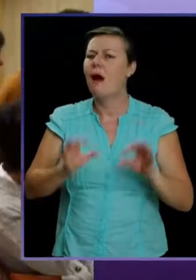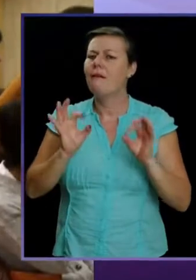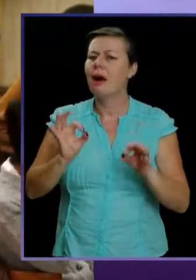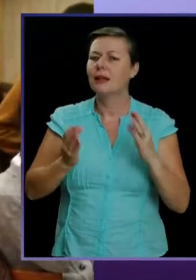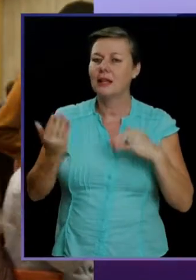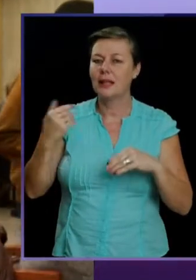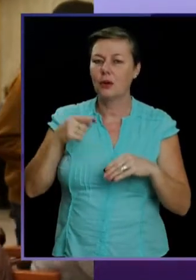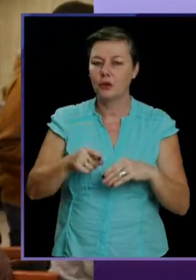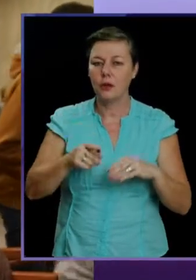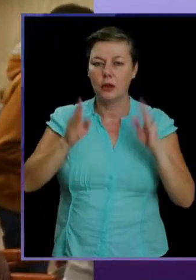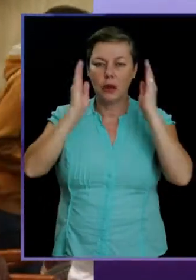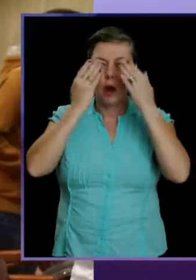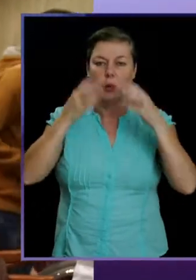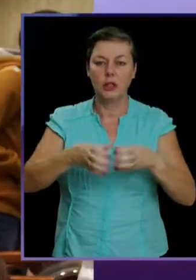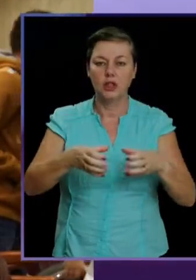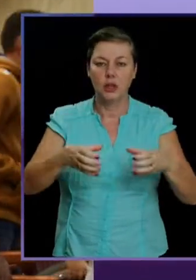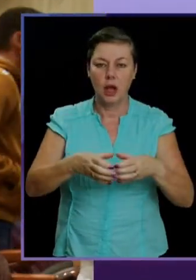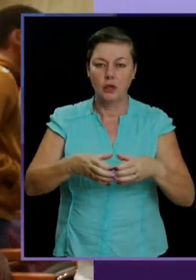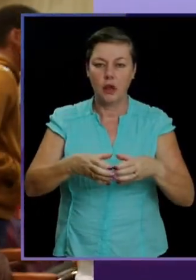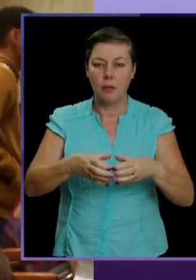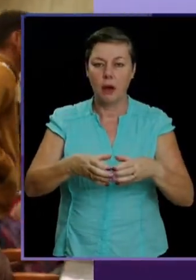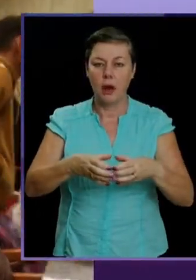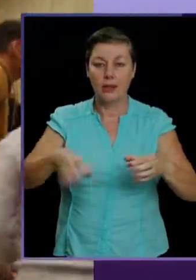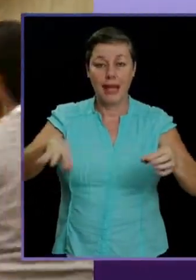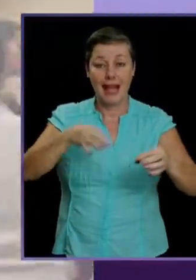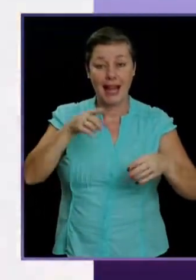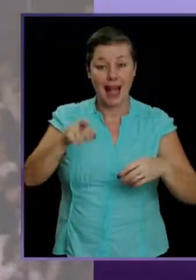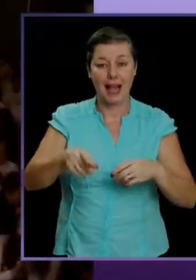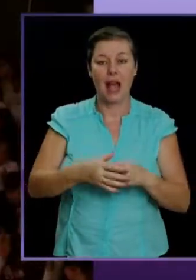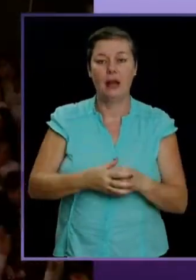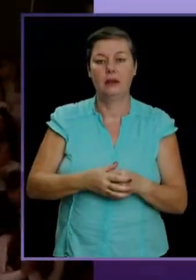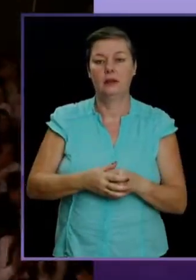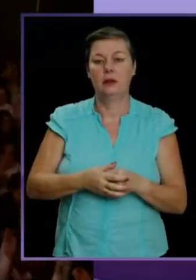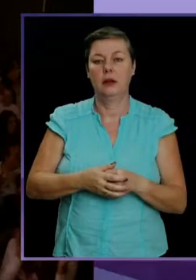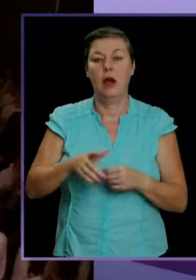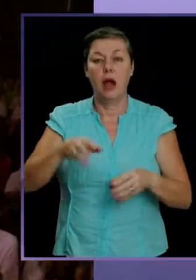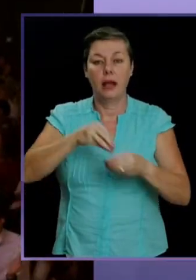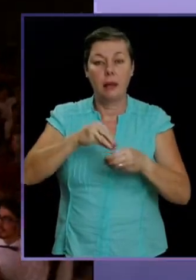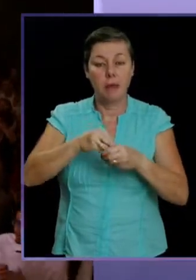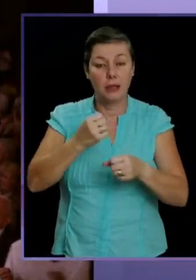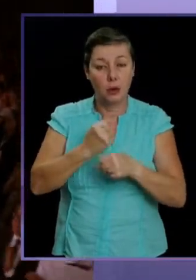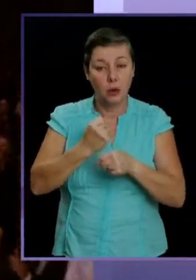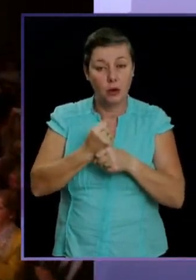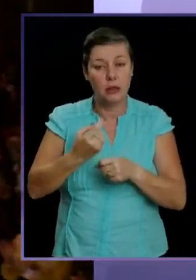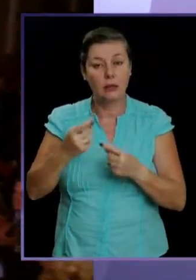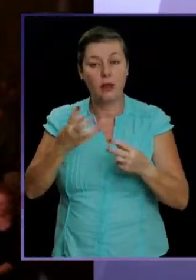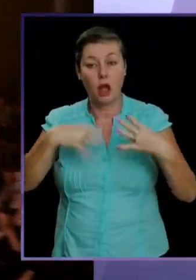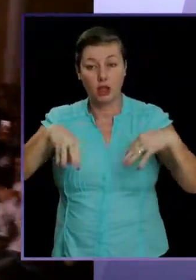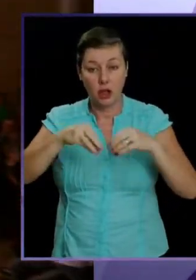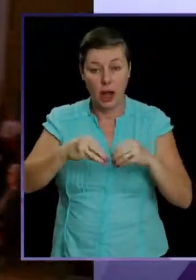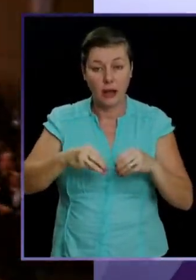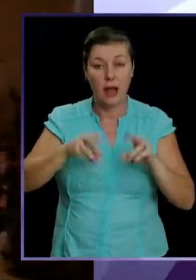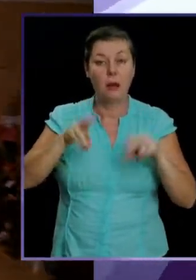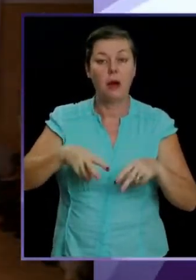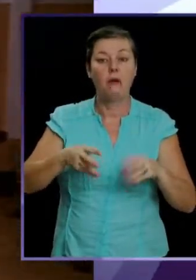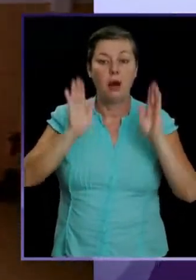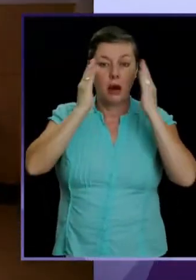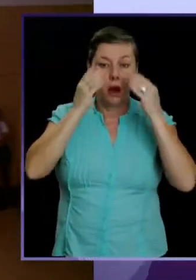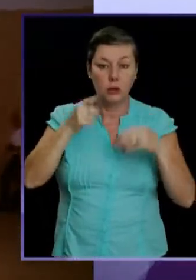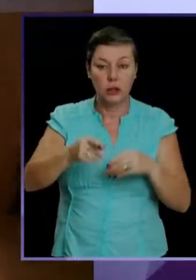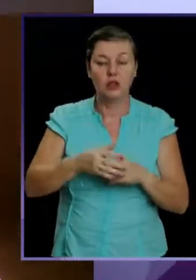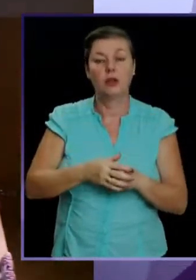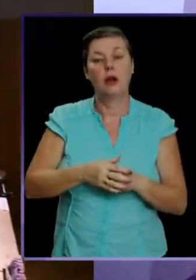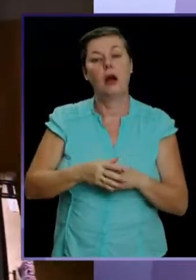Ez fantasztikus volt, ahogy az autista csapat énekelt. Tehát aki ebben dolgozik, vagy a családjában van autista, az tudja, hogy